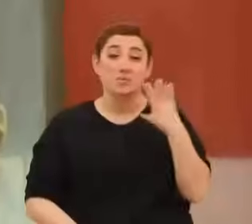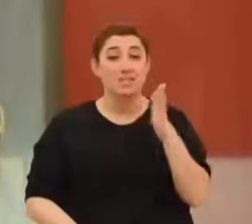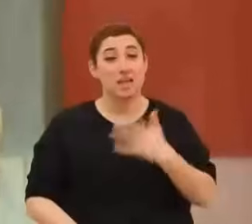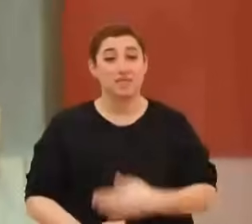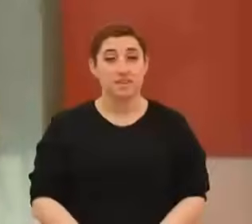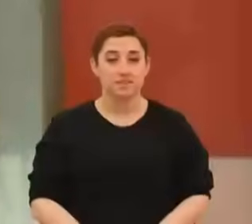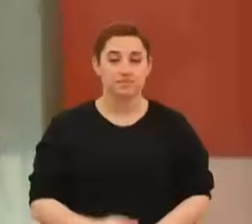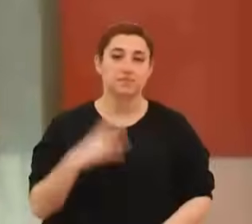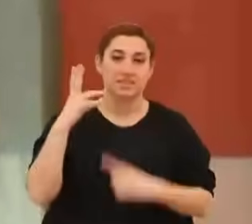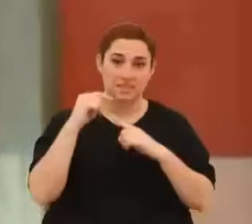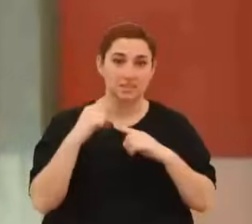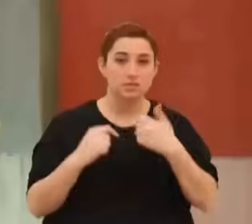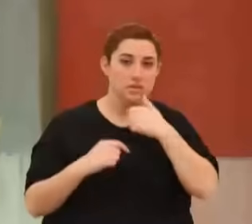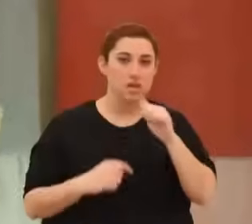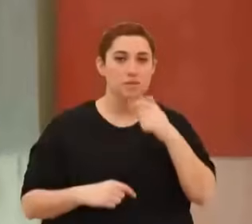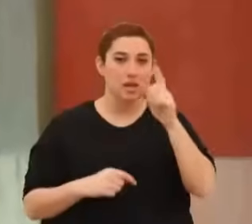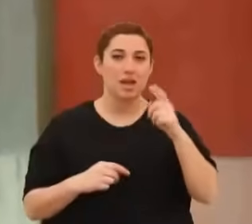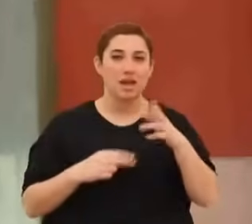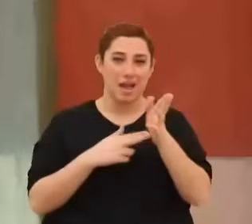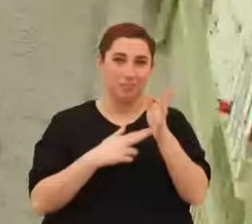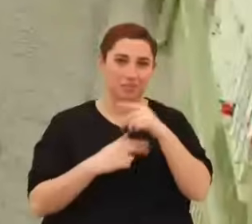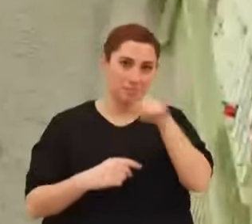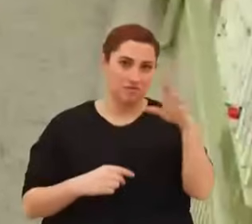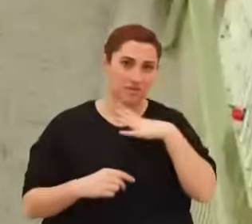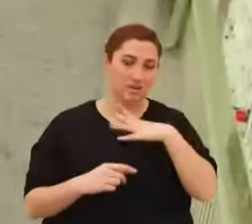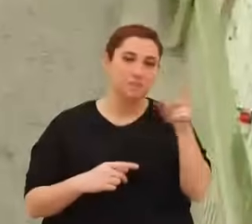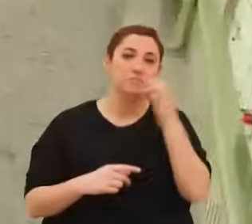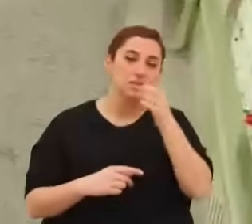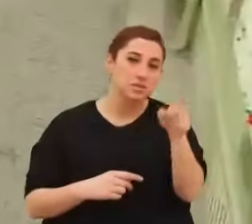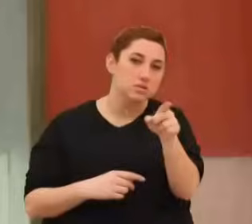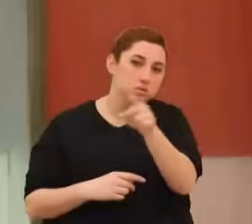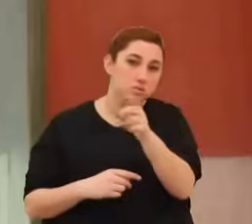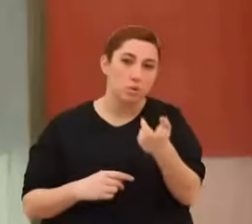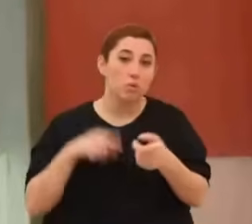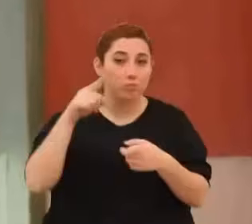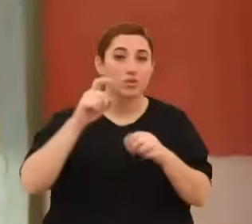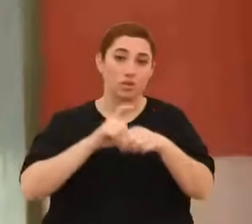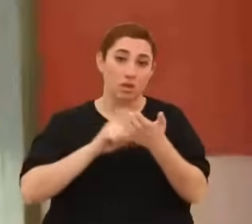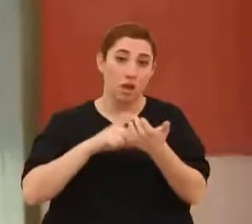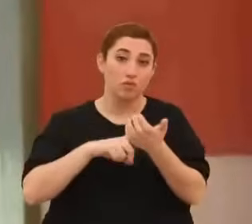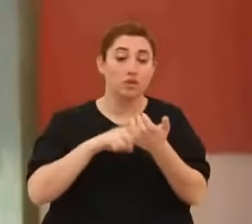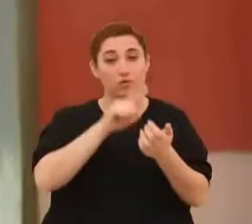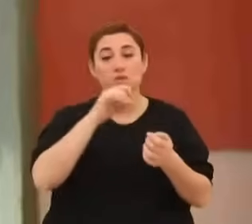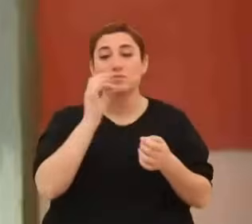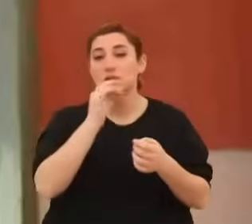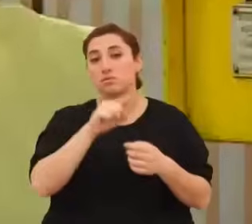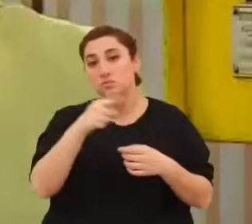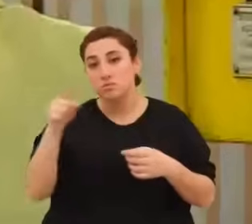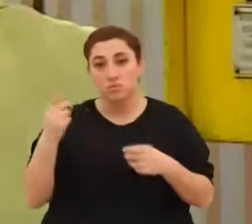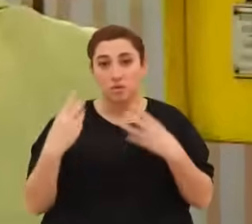yani. Dediş abi. Hamsiler vardır yani. Ha. Birbirine benzer. Ha. Bunlar da tavuk. Tavuklar da birbirine